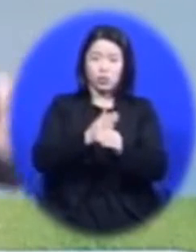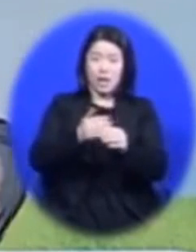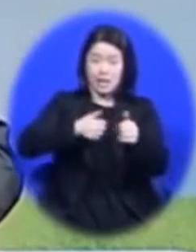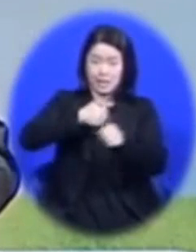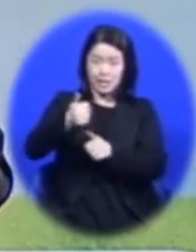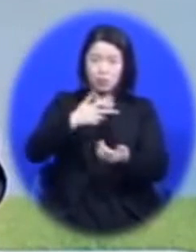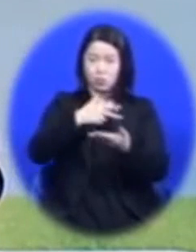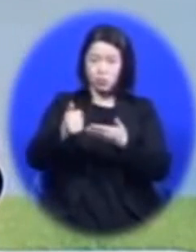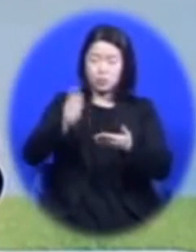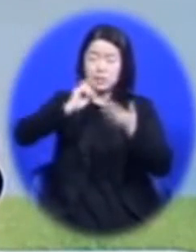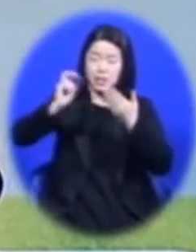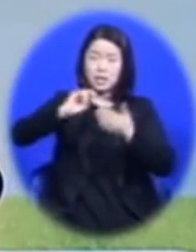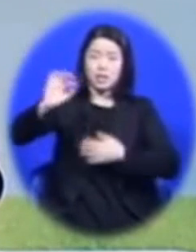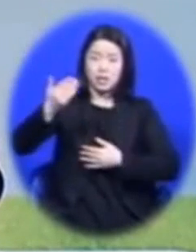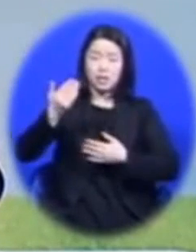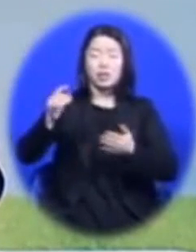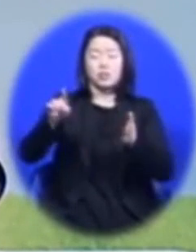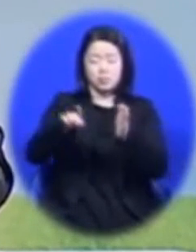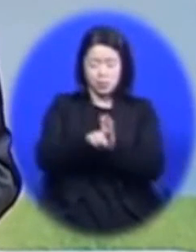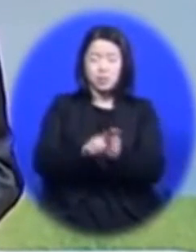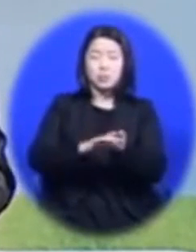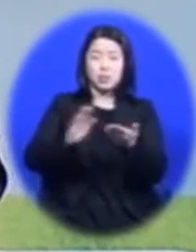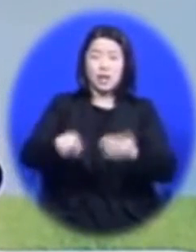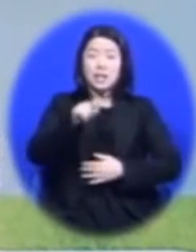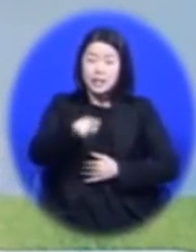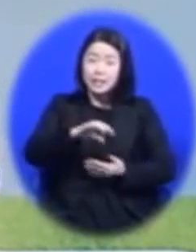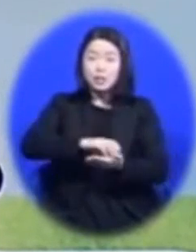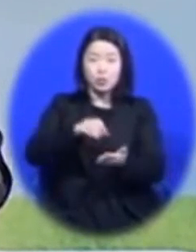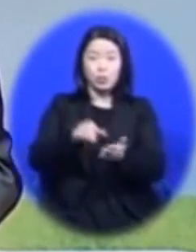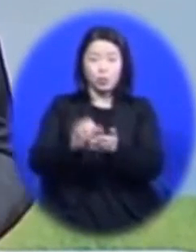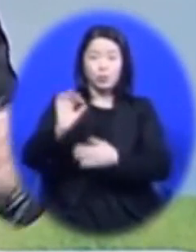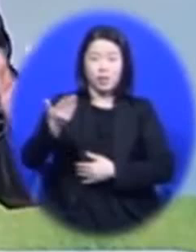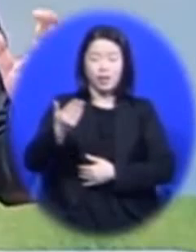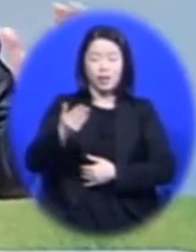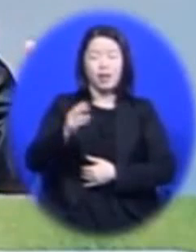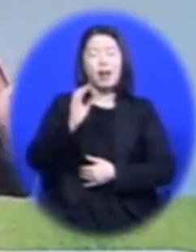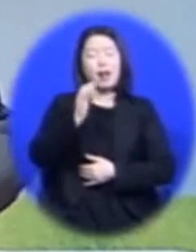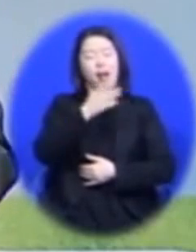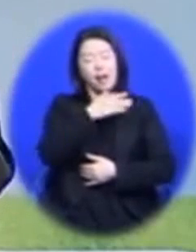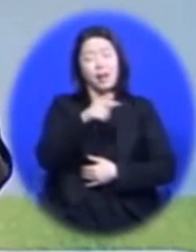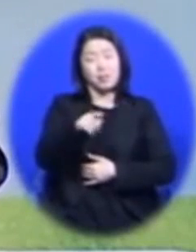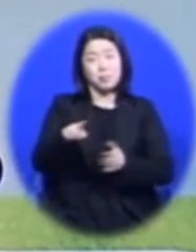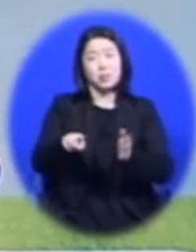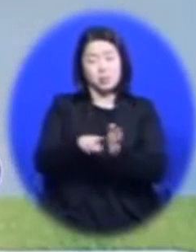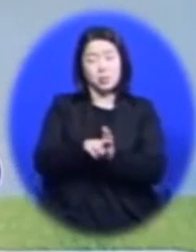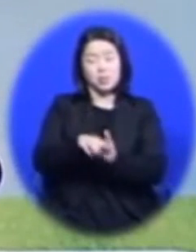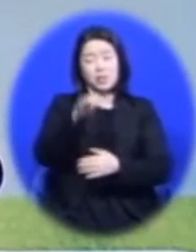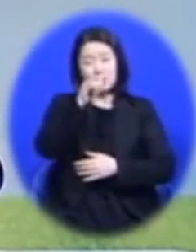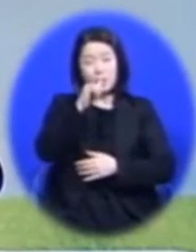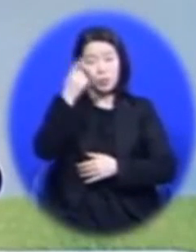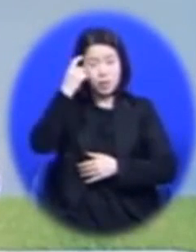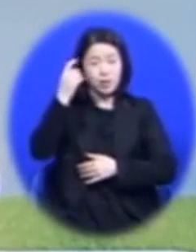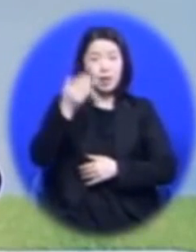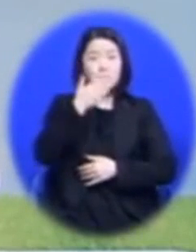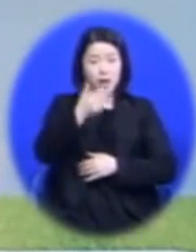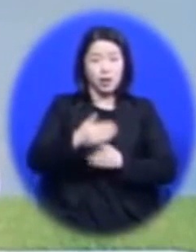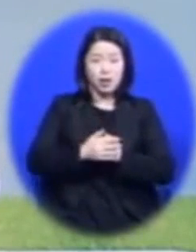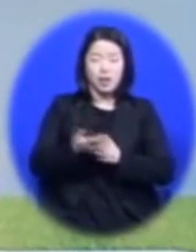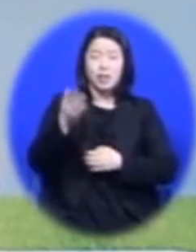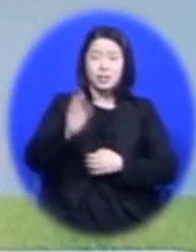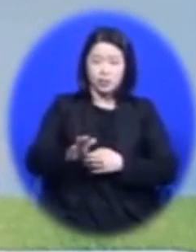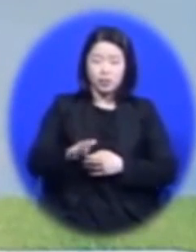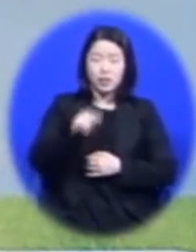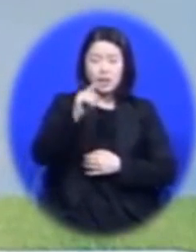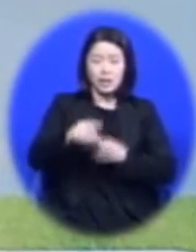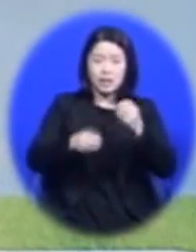주님을 찬양하게 될 줄 믿습니다. 뭐 이 정도는 돼야 야 믿음이 있구나 이렇게 나올 거 아니겠어요? 오늘 이 시편